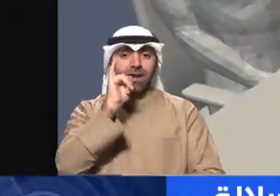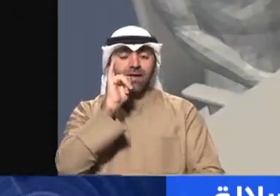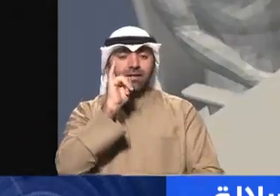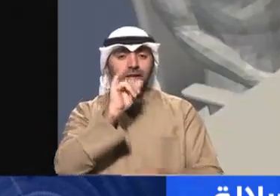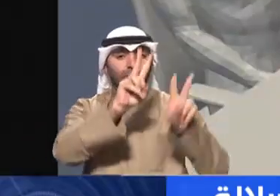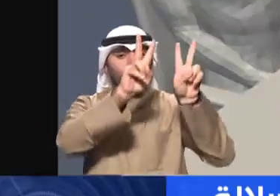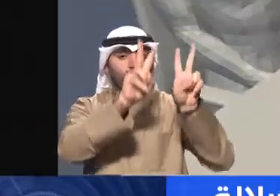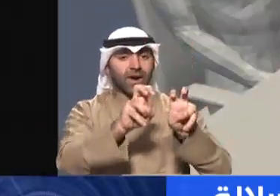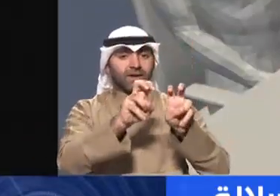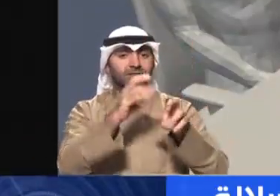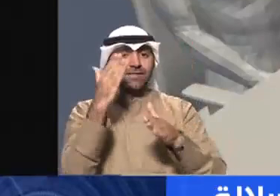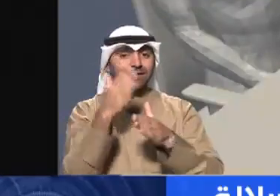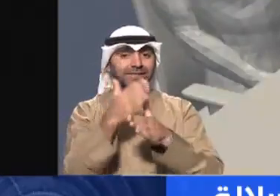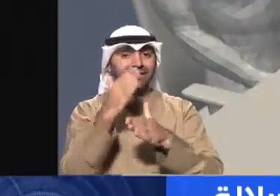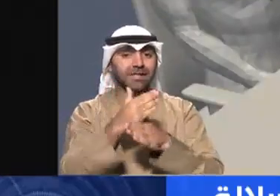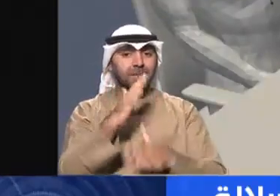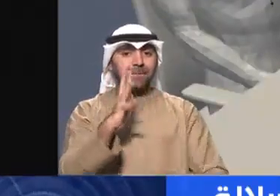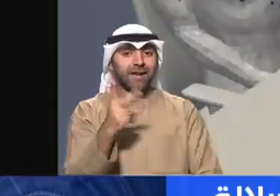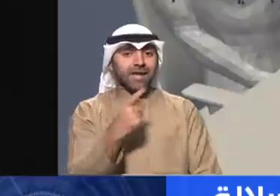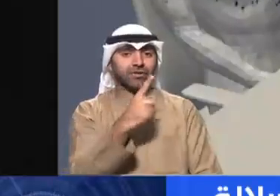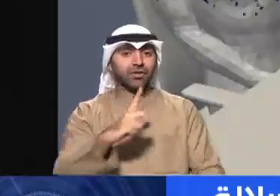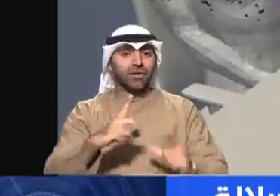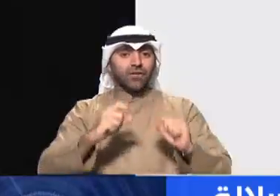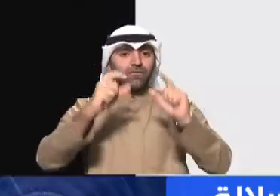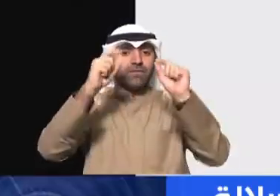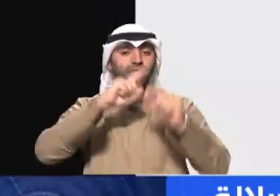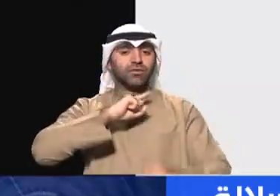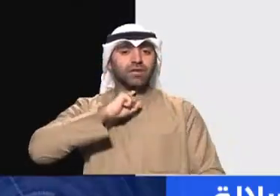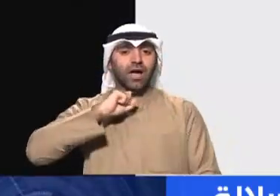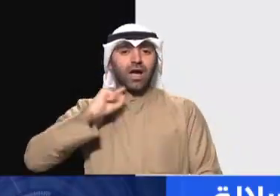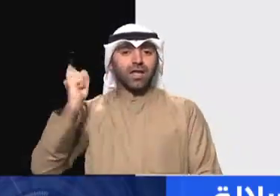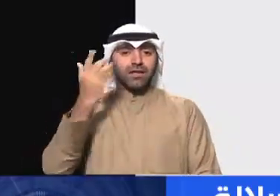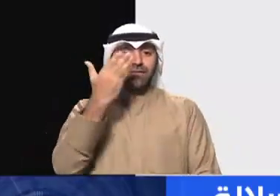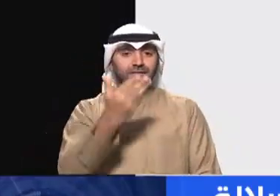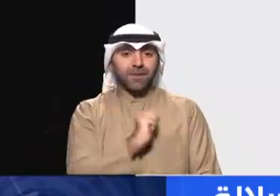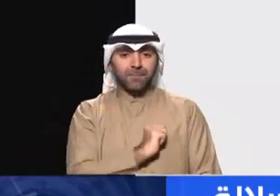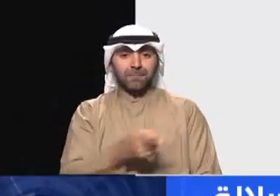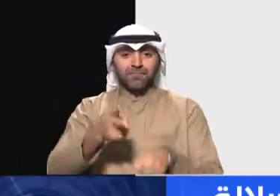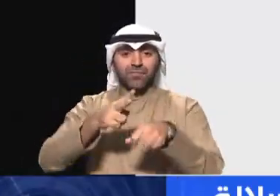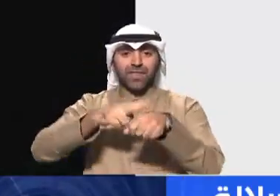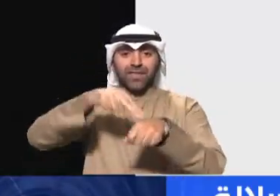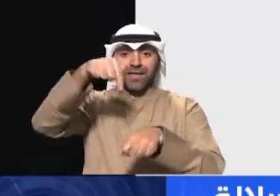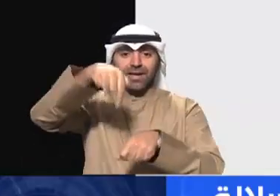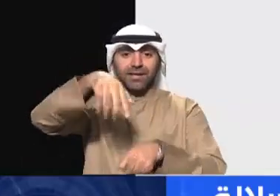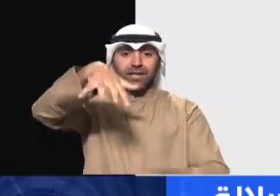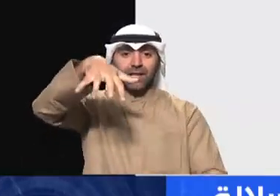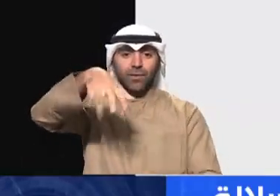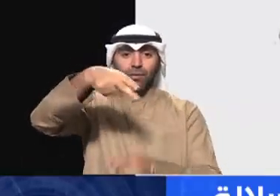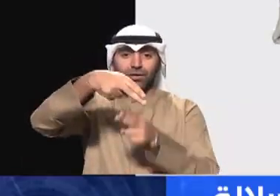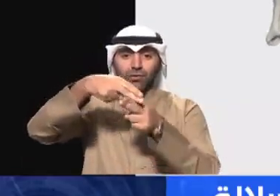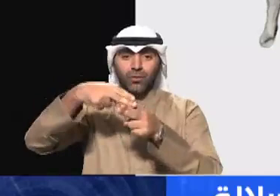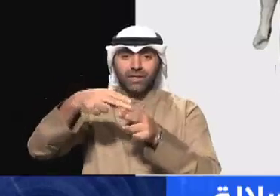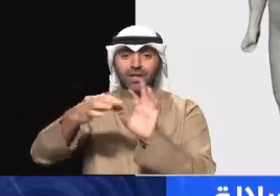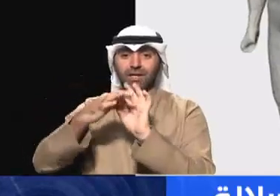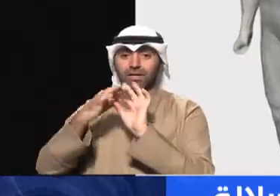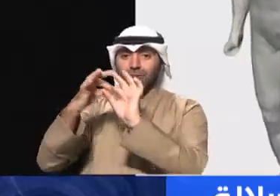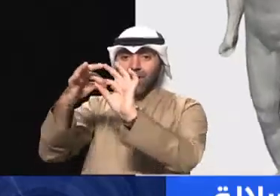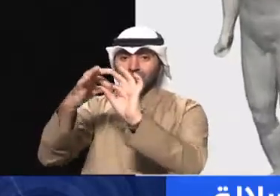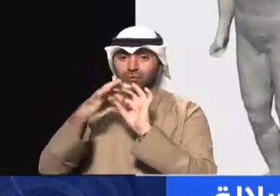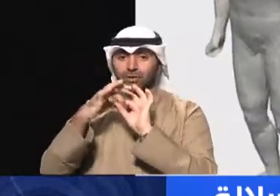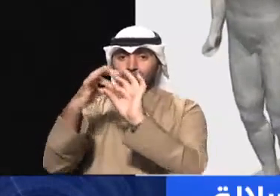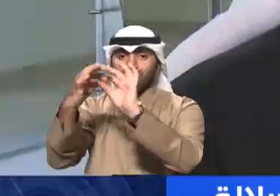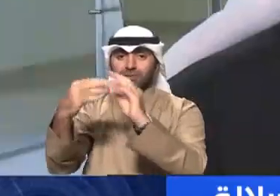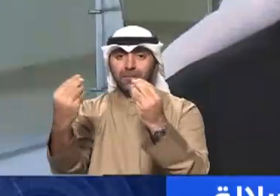الصحة سارعت في التواصل مع المنظمات الصحية الدولية للوقوف على آخر المستجدات واتخاذ القرارات